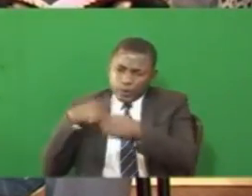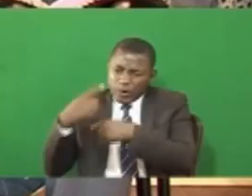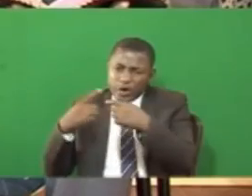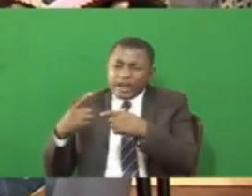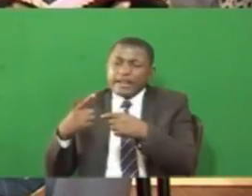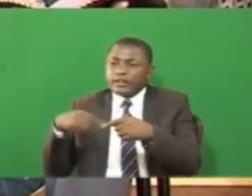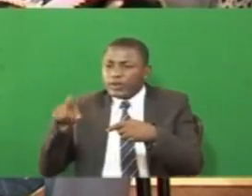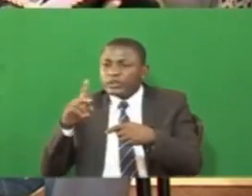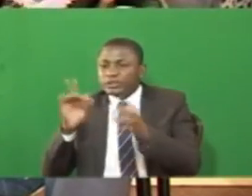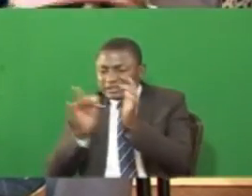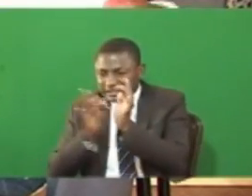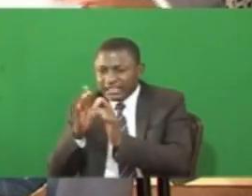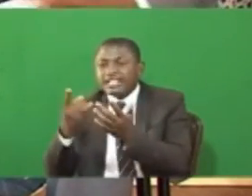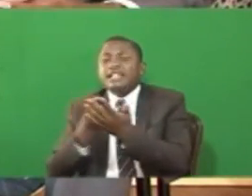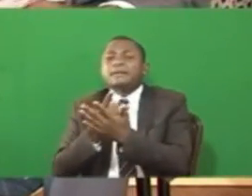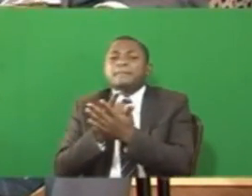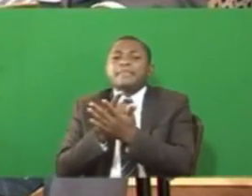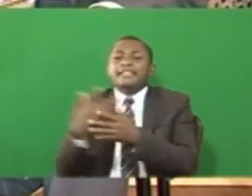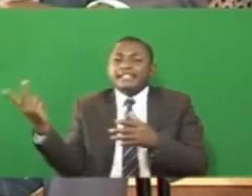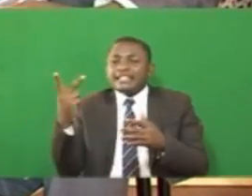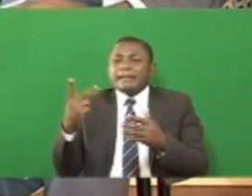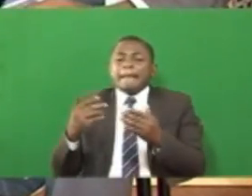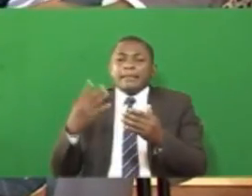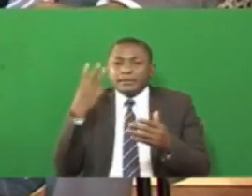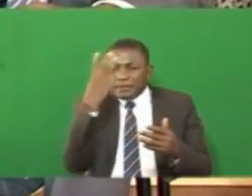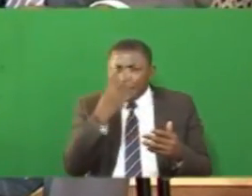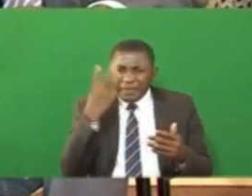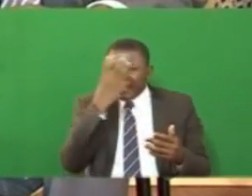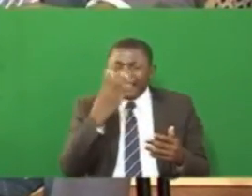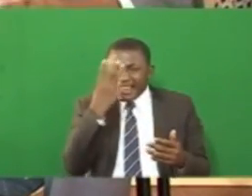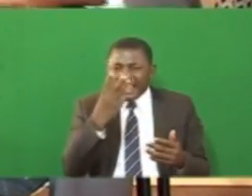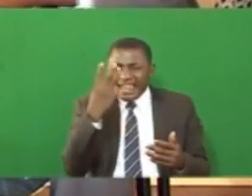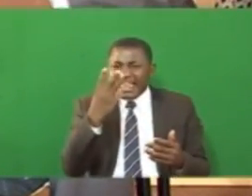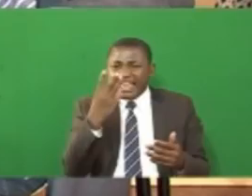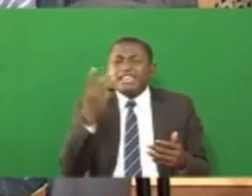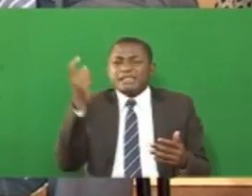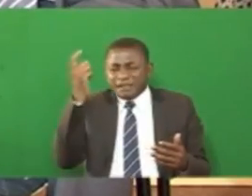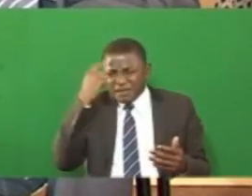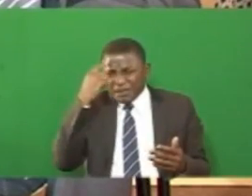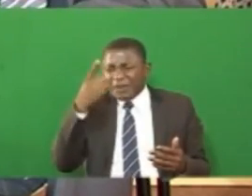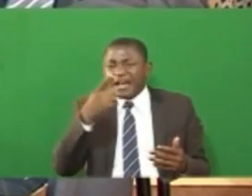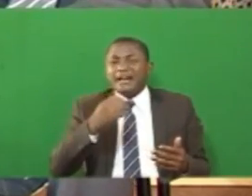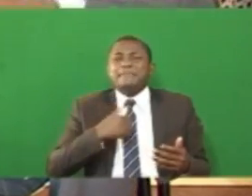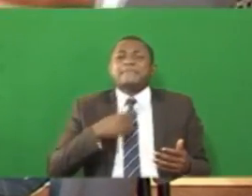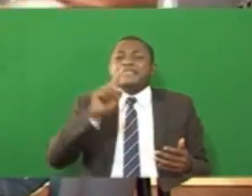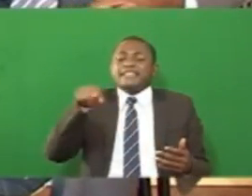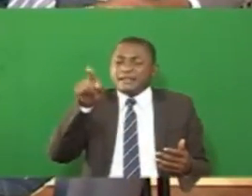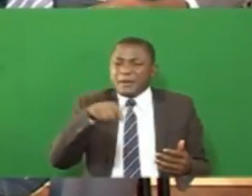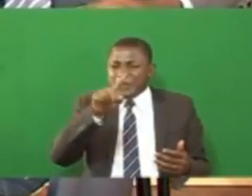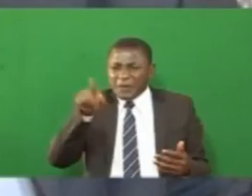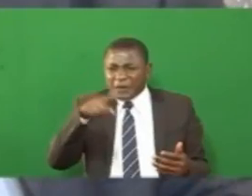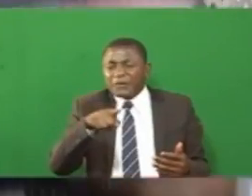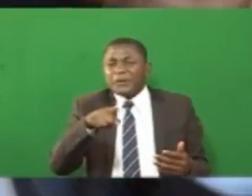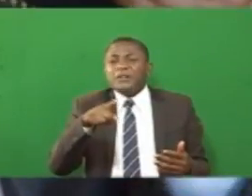kuti ndageza ndachema. Haupuka yeba mataurenyu ngoma yego nemazvifunga nguva iko munona mataura